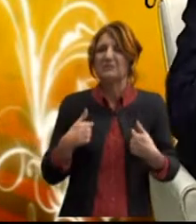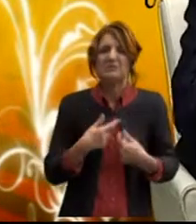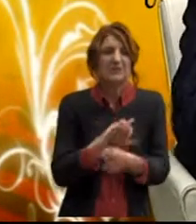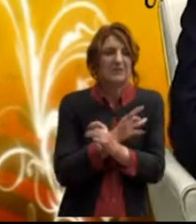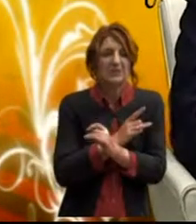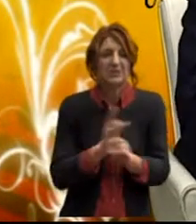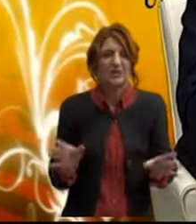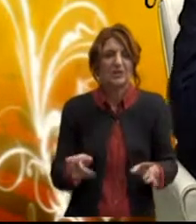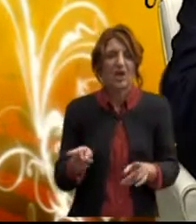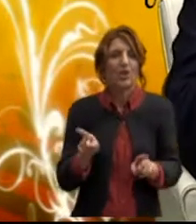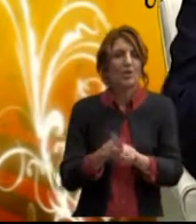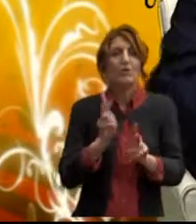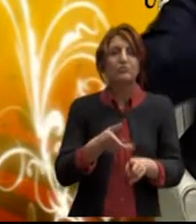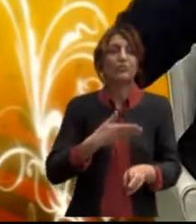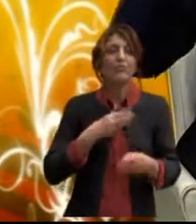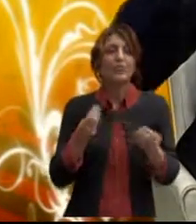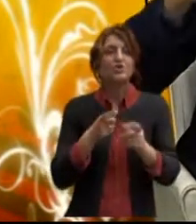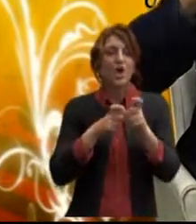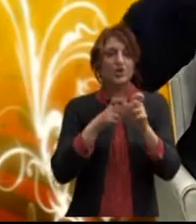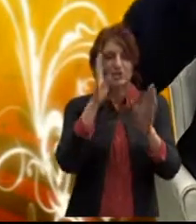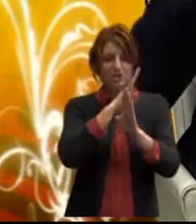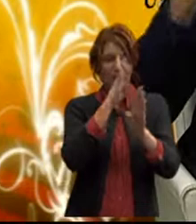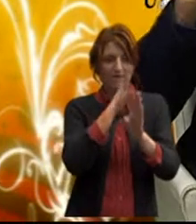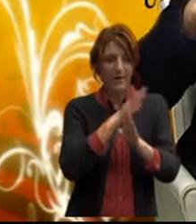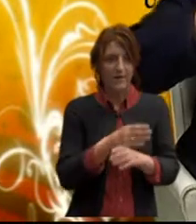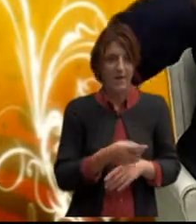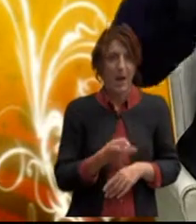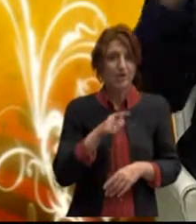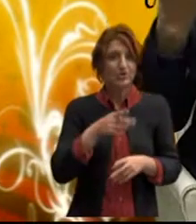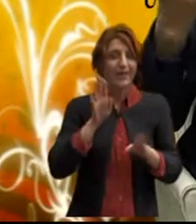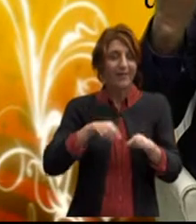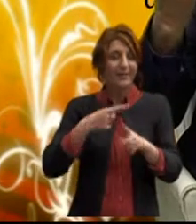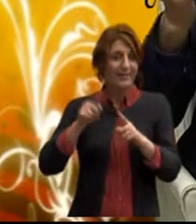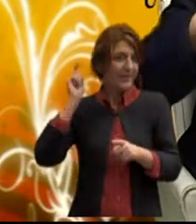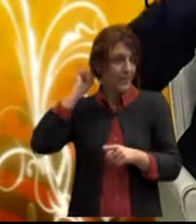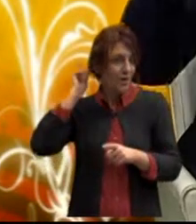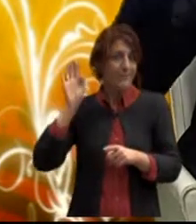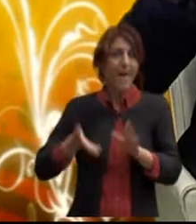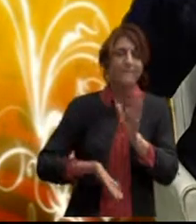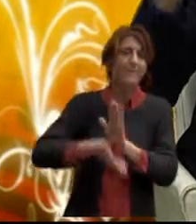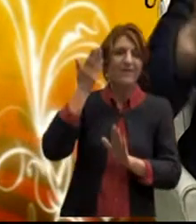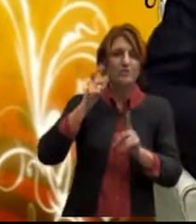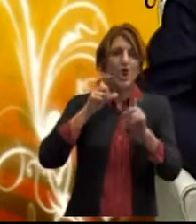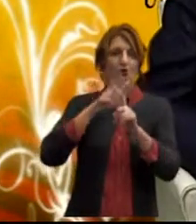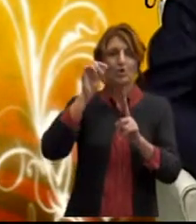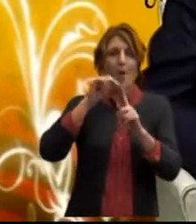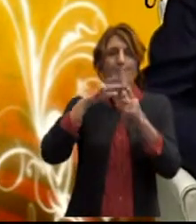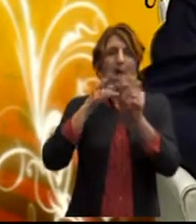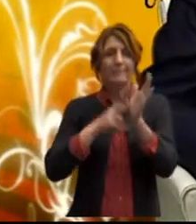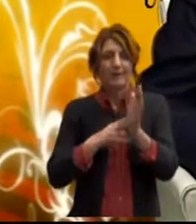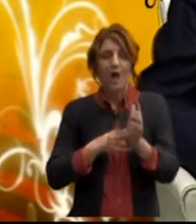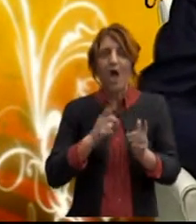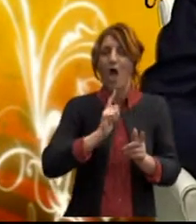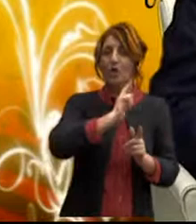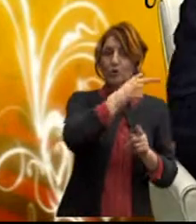neki oblici šizofrenije isto tako. Tako da imaju u nekim dijelovima mozga previše dopamina, pa imaju koje kakve ideje, a u nekim